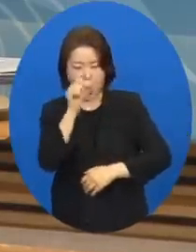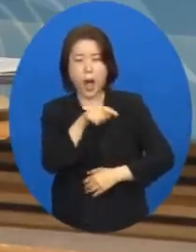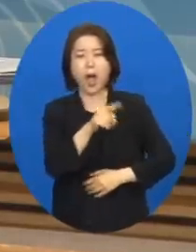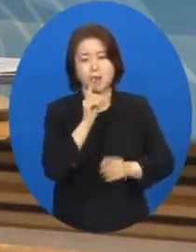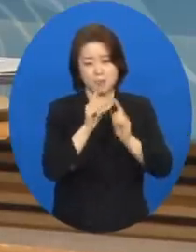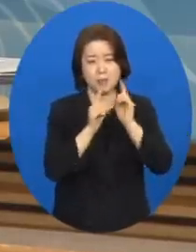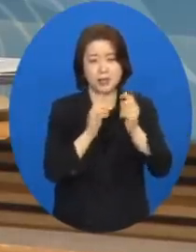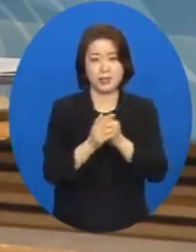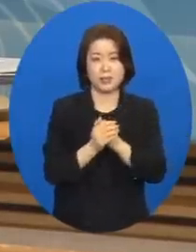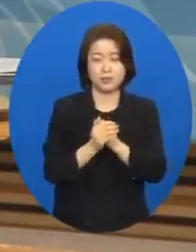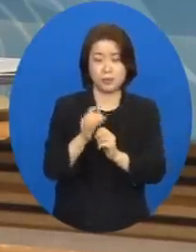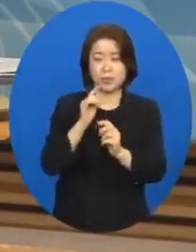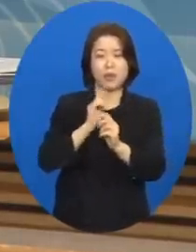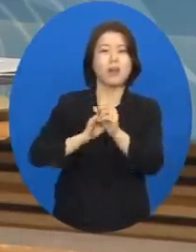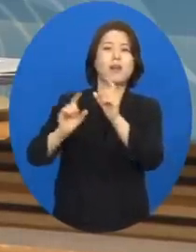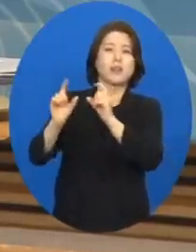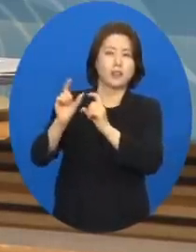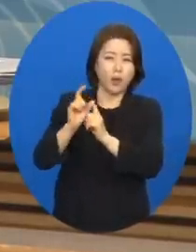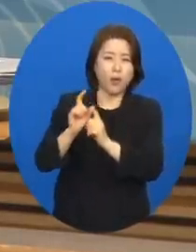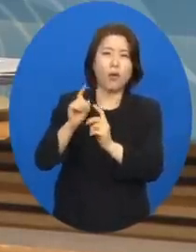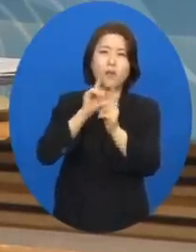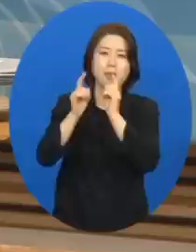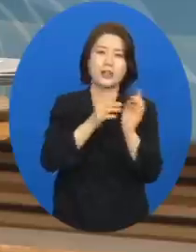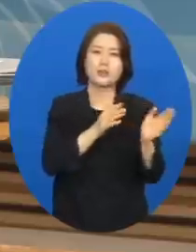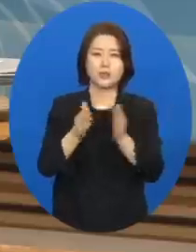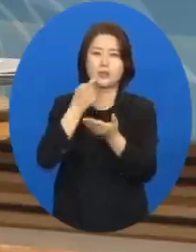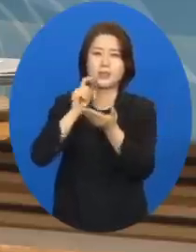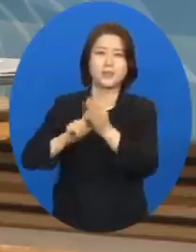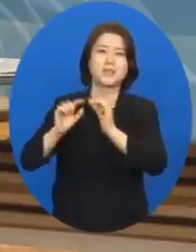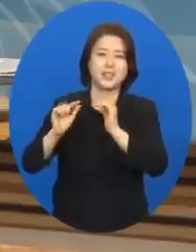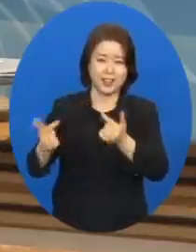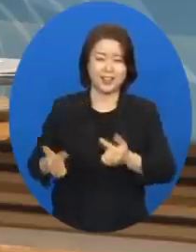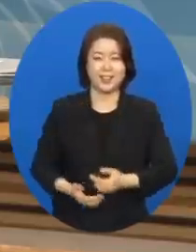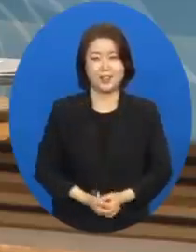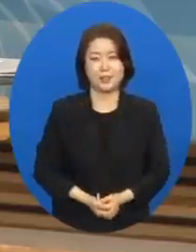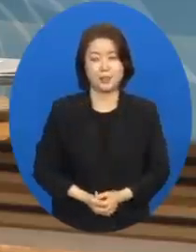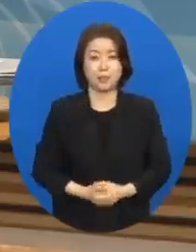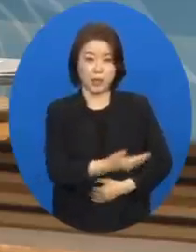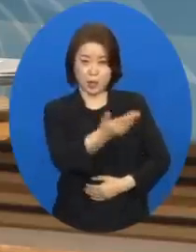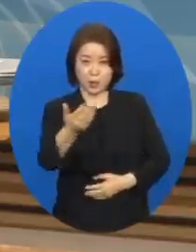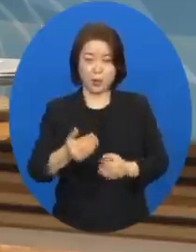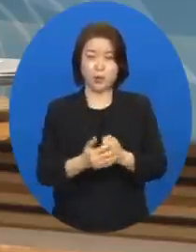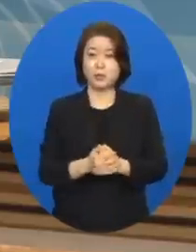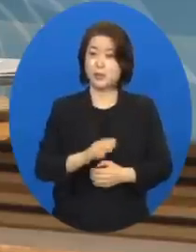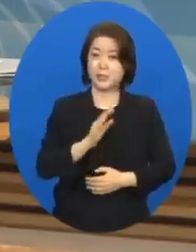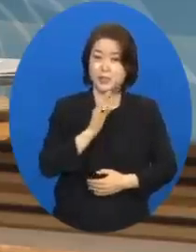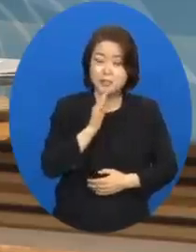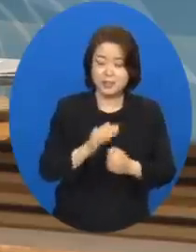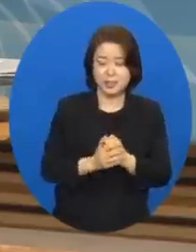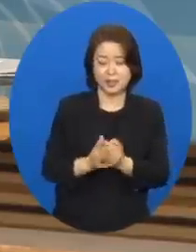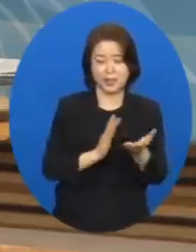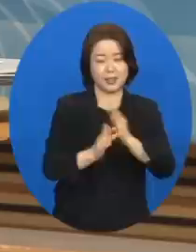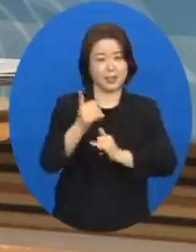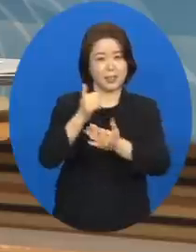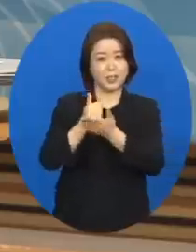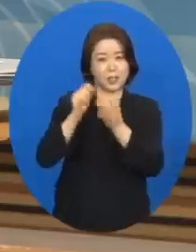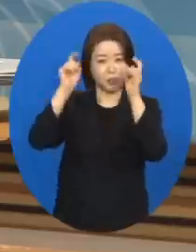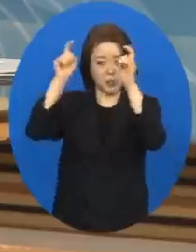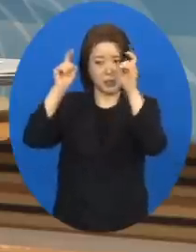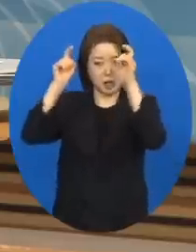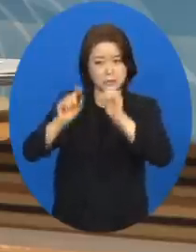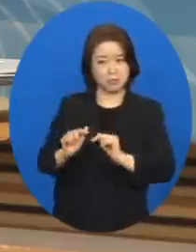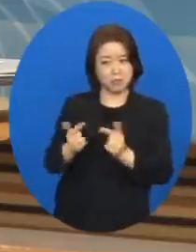말씀 준비가 쉽지 않았습니다. 여러분 중에는 정말 예수님의 양이